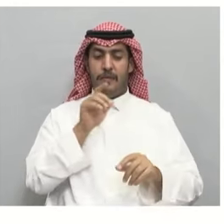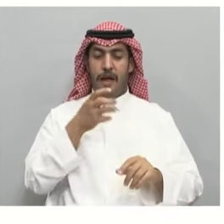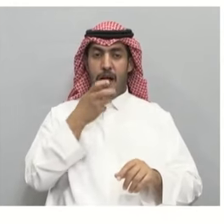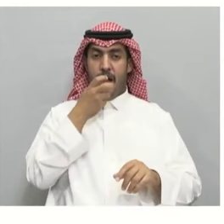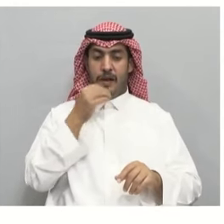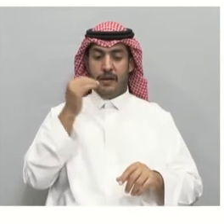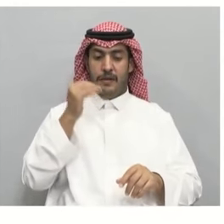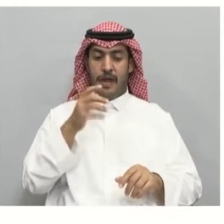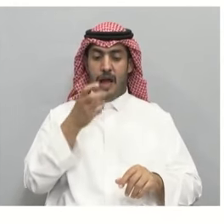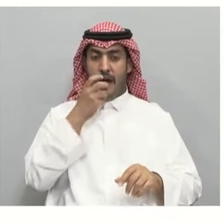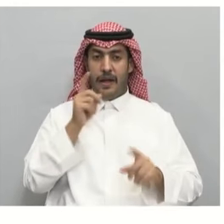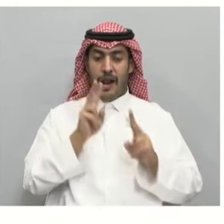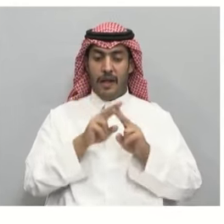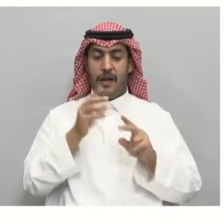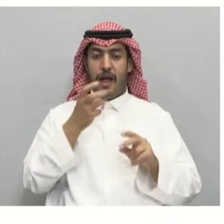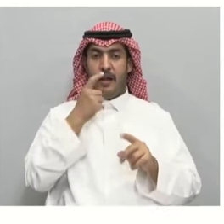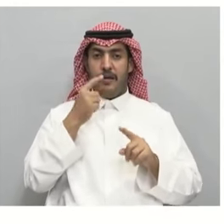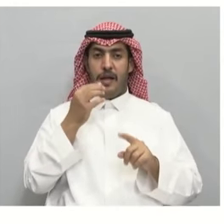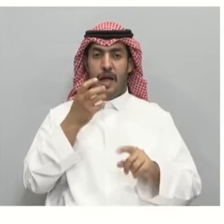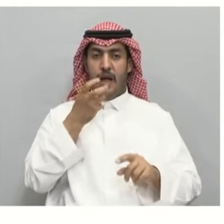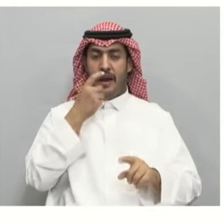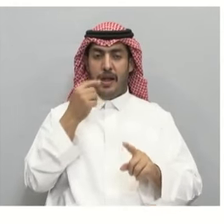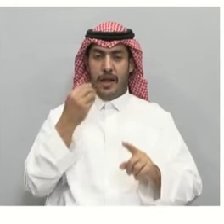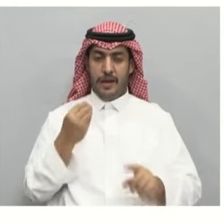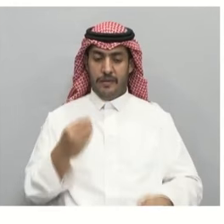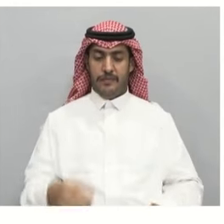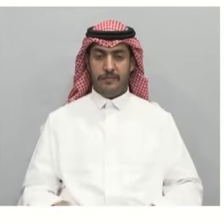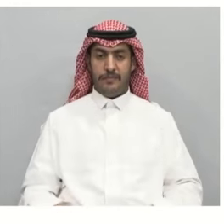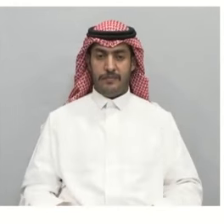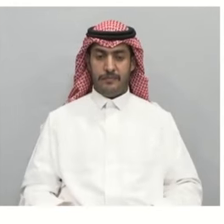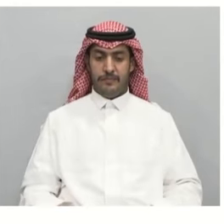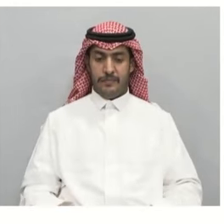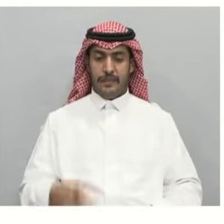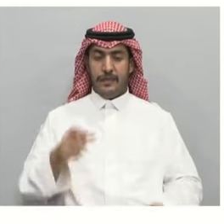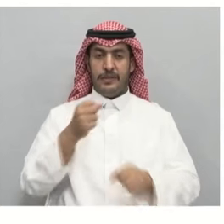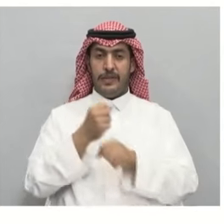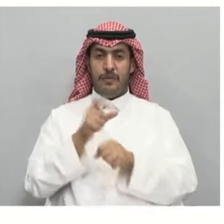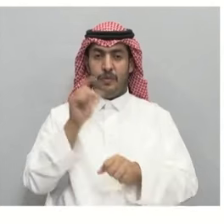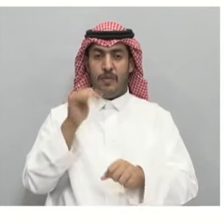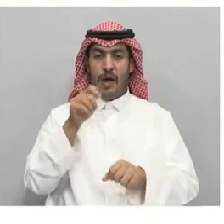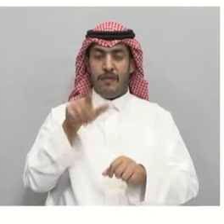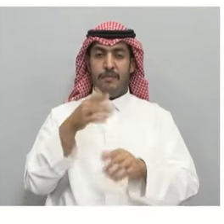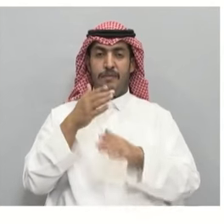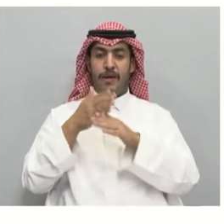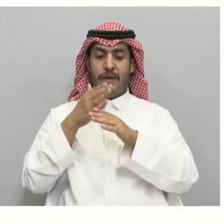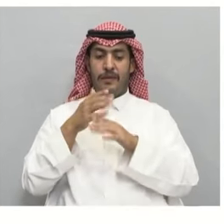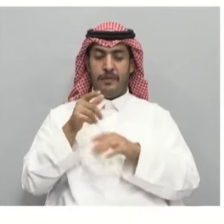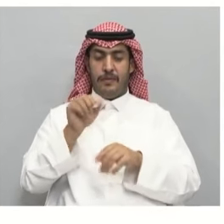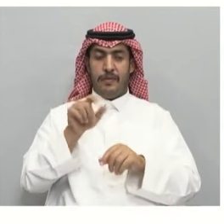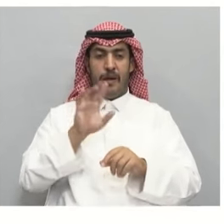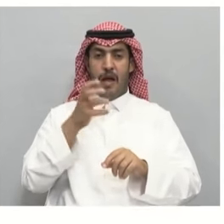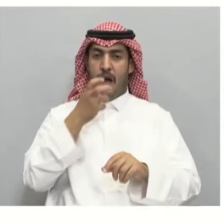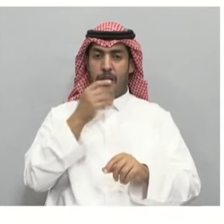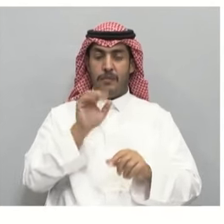التي يصدرها عند مرور الكهرباء تعتبر قليله ولذلك تستخدم وا اسلاك النحاس في المباني فهي لا